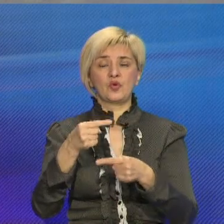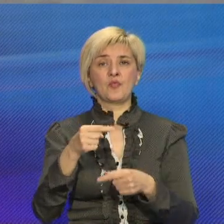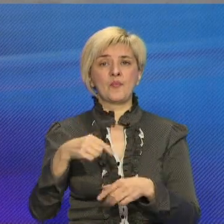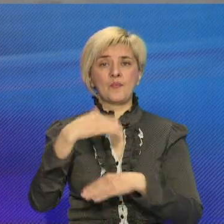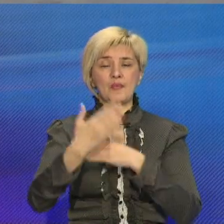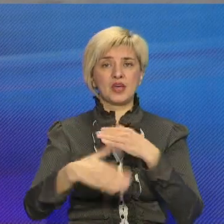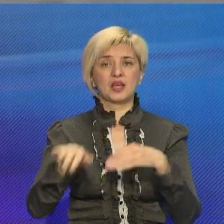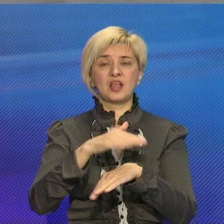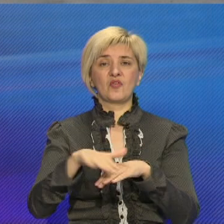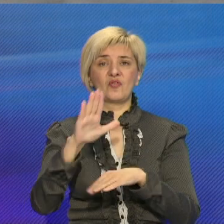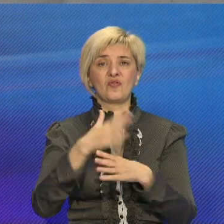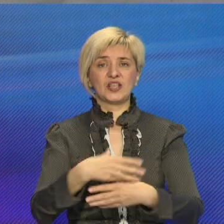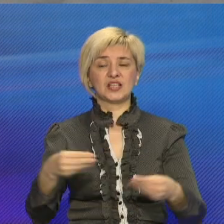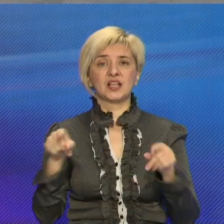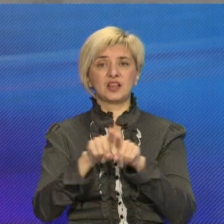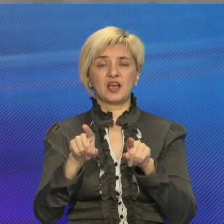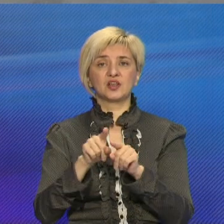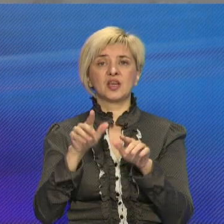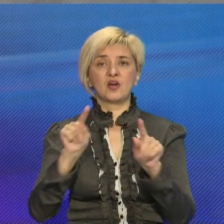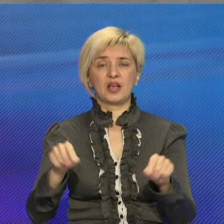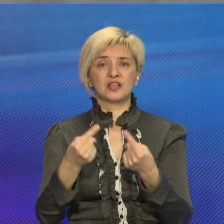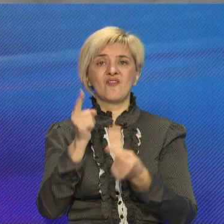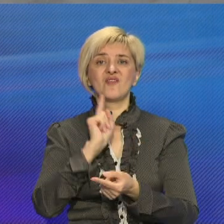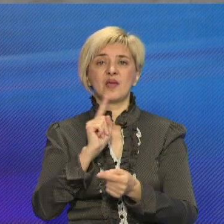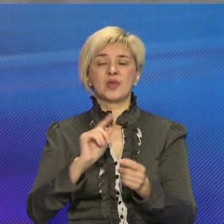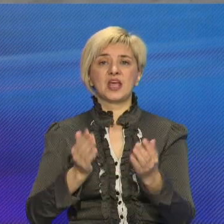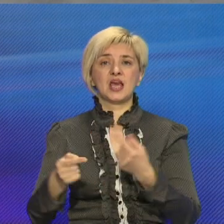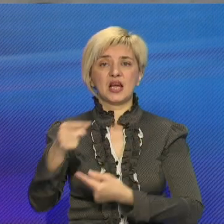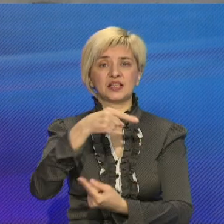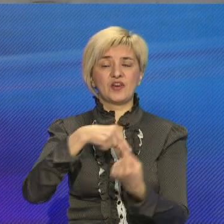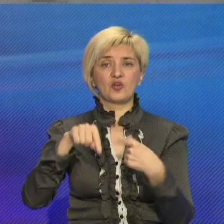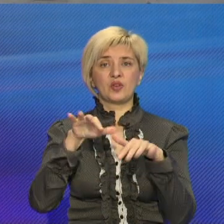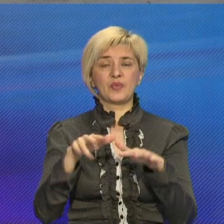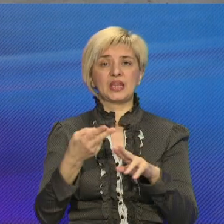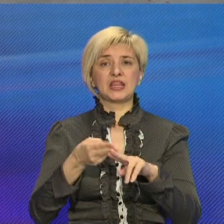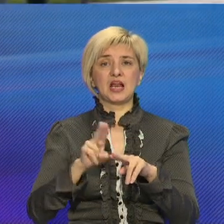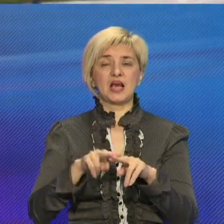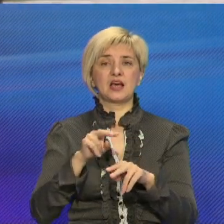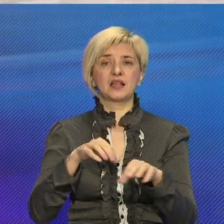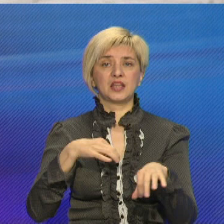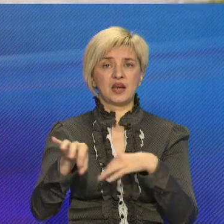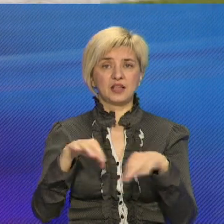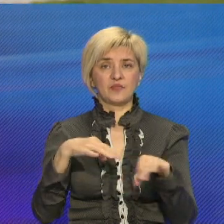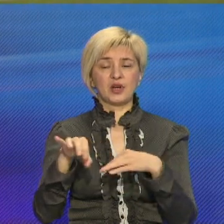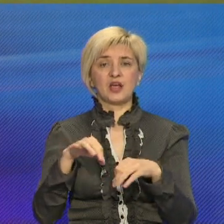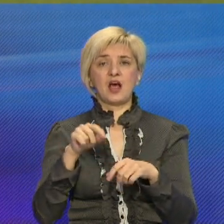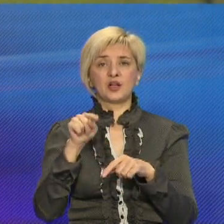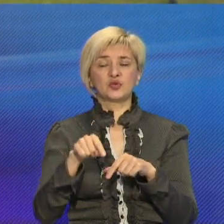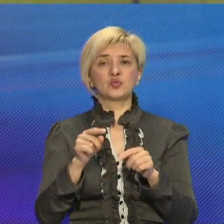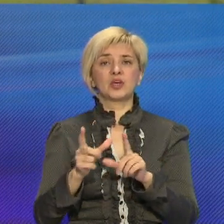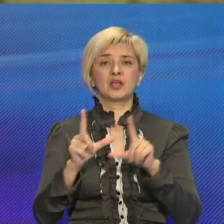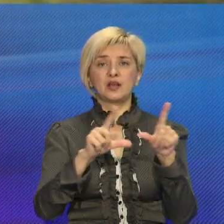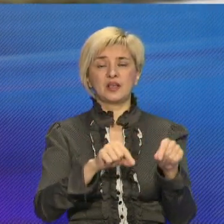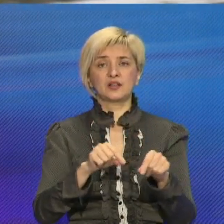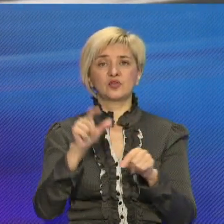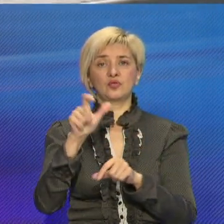Весенній так само організована часова розворотна пляцовка для громадського транспорту. Адсюль він розвозить пасажирів по різних кропках обласного